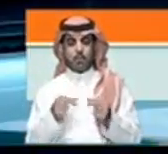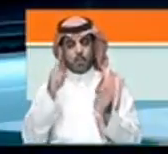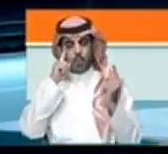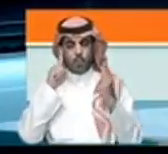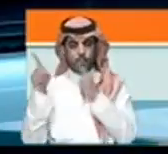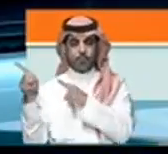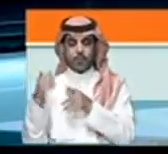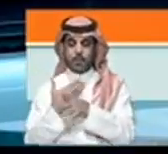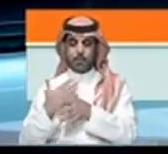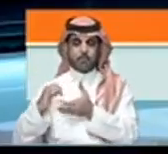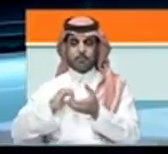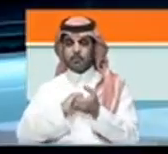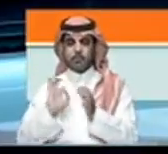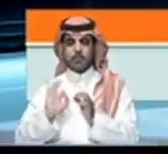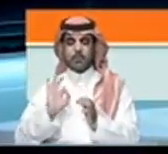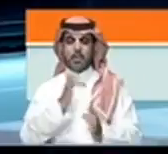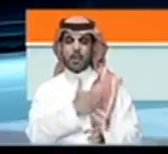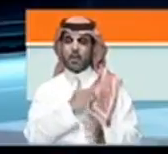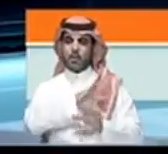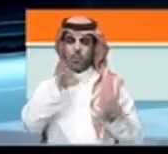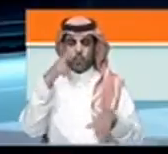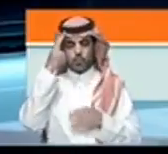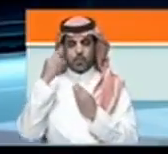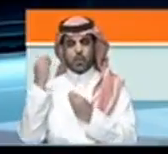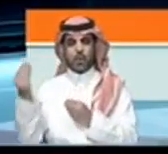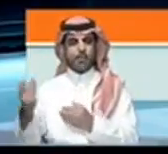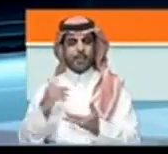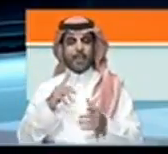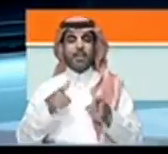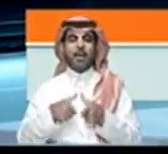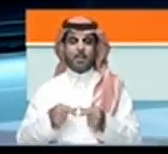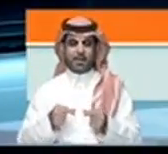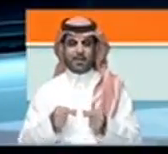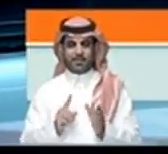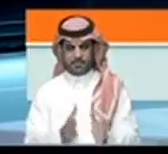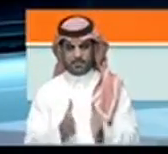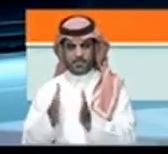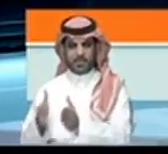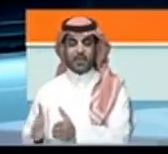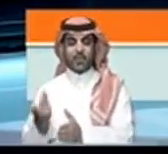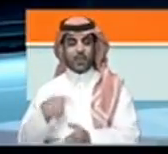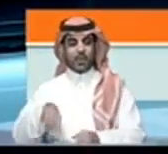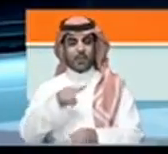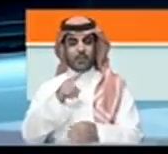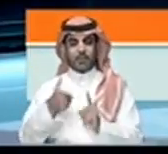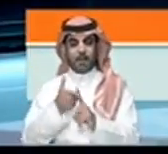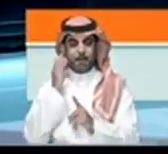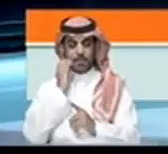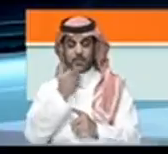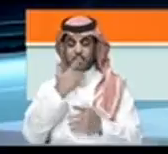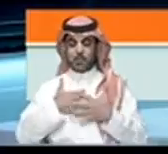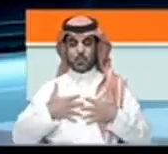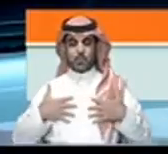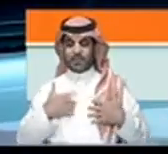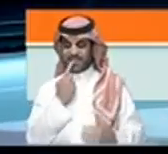عزيزه على قلوب كل السعوديين وهو ان الجميع سعيد في السنوات